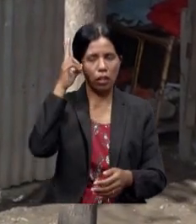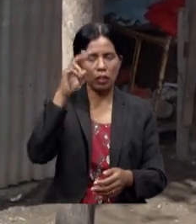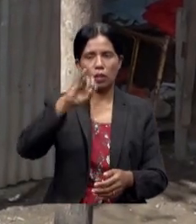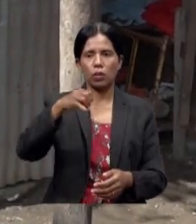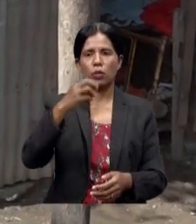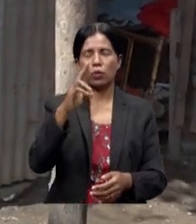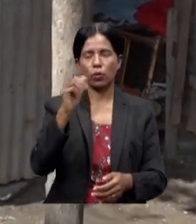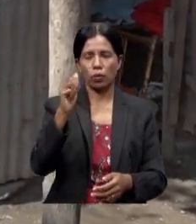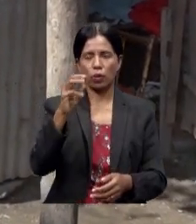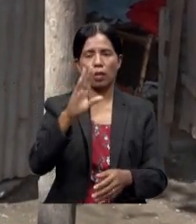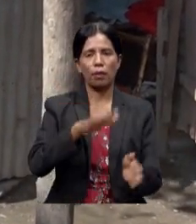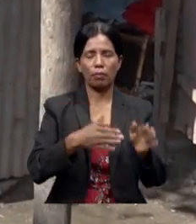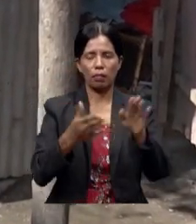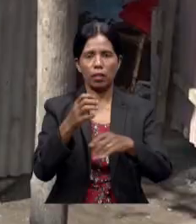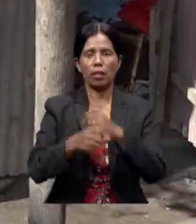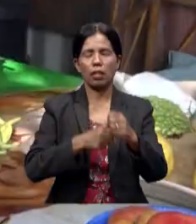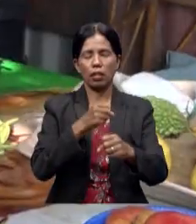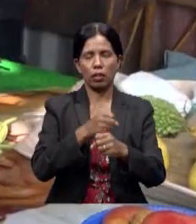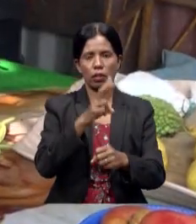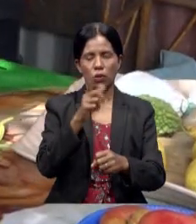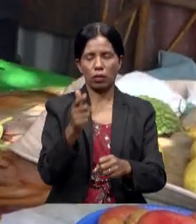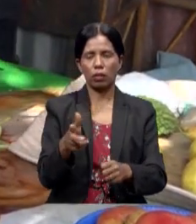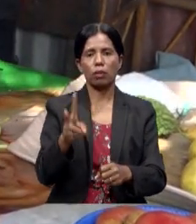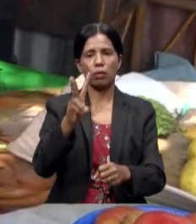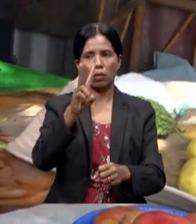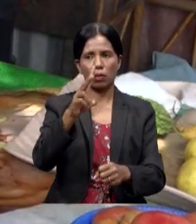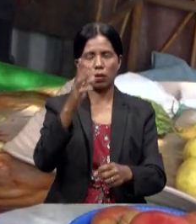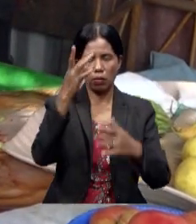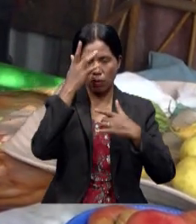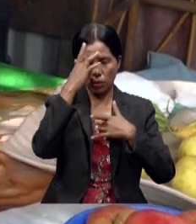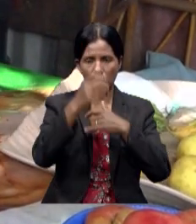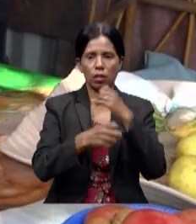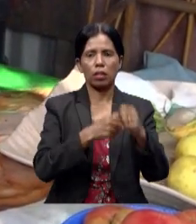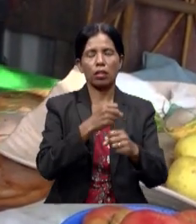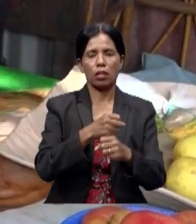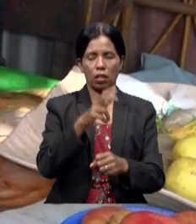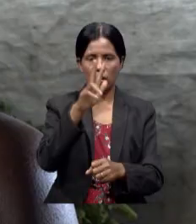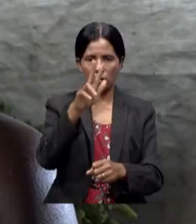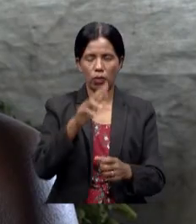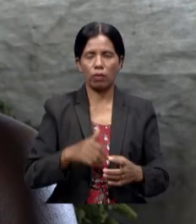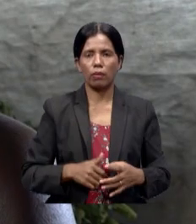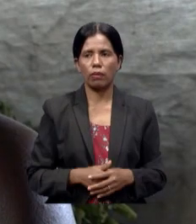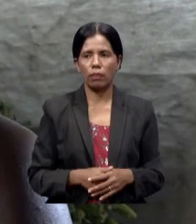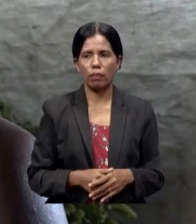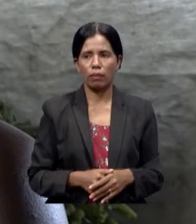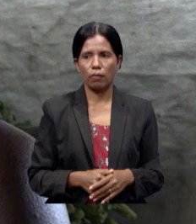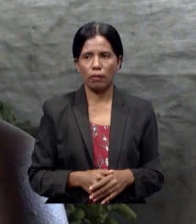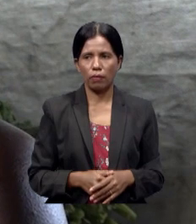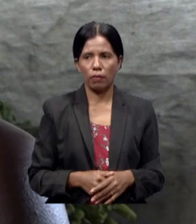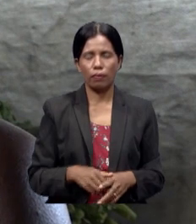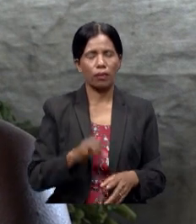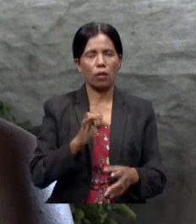mate iha tinan rihun rua tamba moras quase tinan tolu ni larang. Hau osang faluk nian mas hau